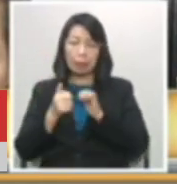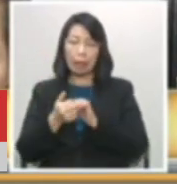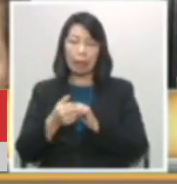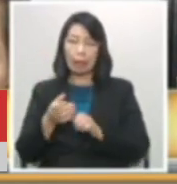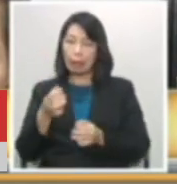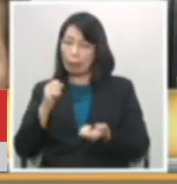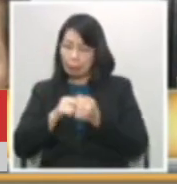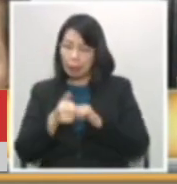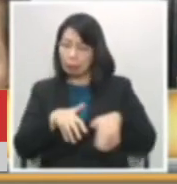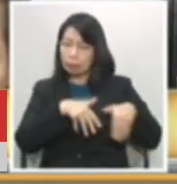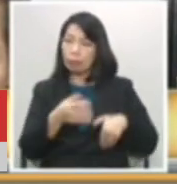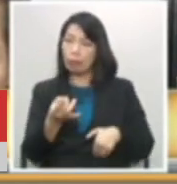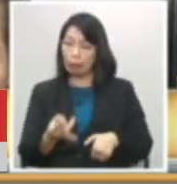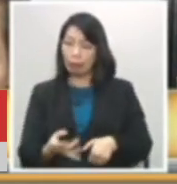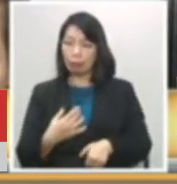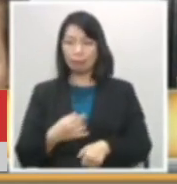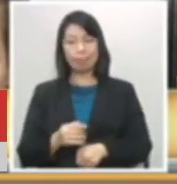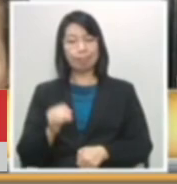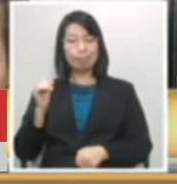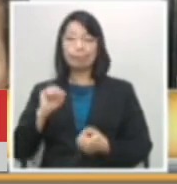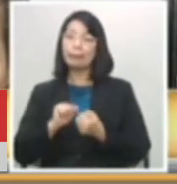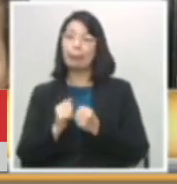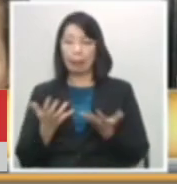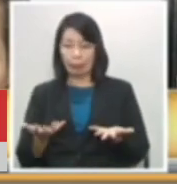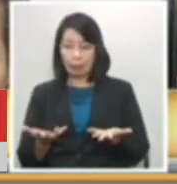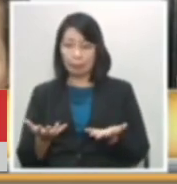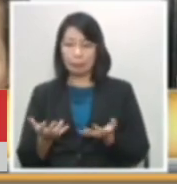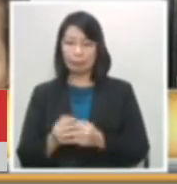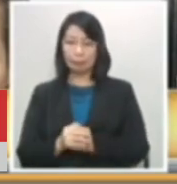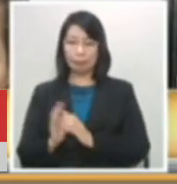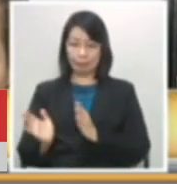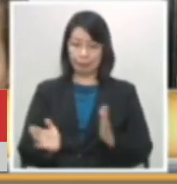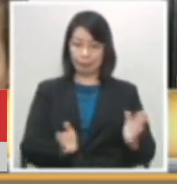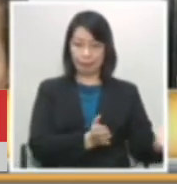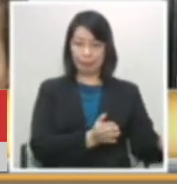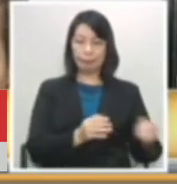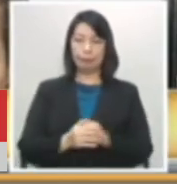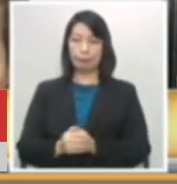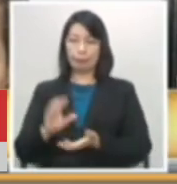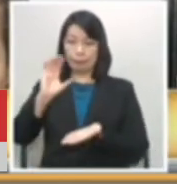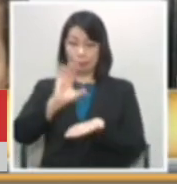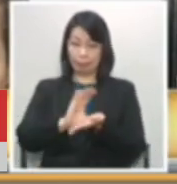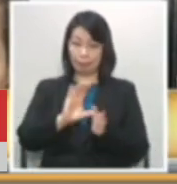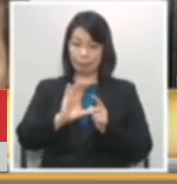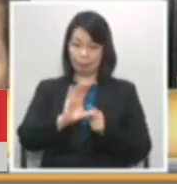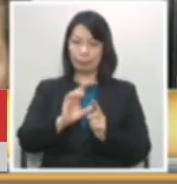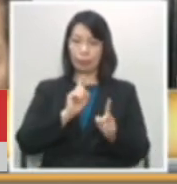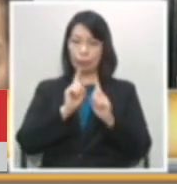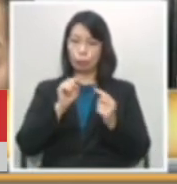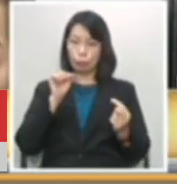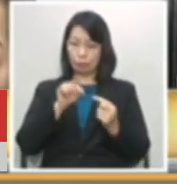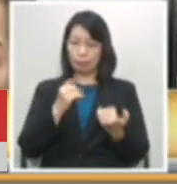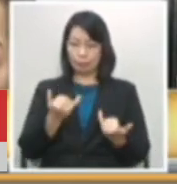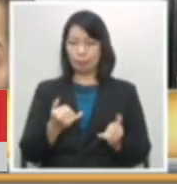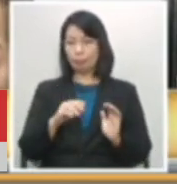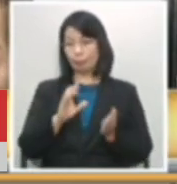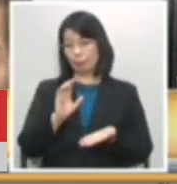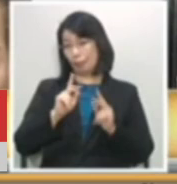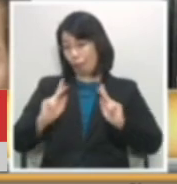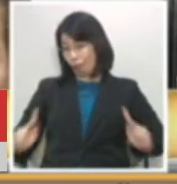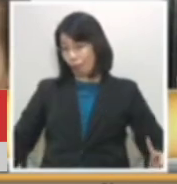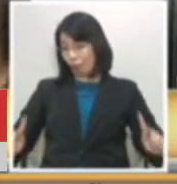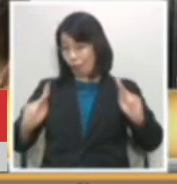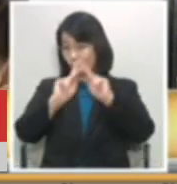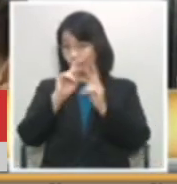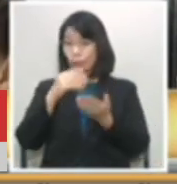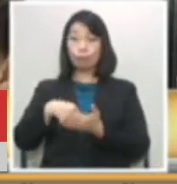งบประมาณตัวแรกที่ดิฉันจะกล่าวถึงอยู่ในส่วนของกระทรวงศึกษาธิการที่ปีนี้รัฐบาลตั้งงบประม